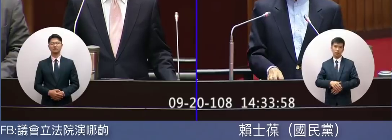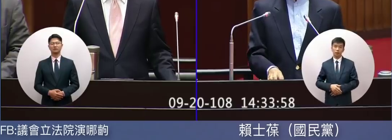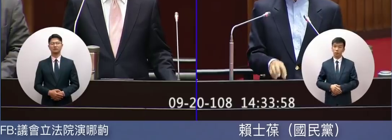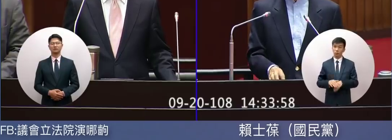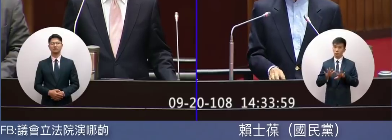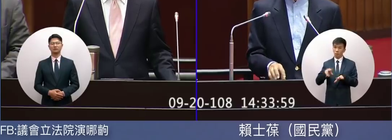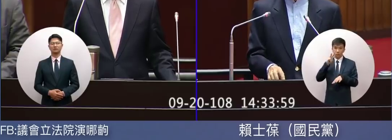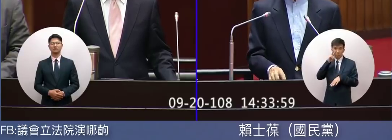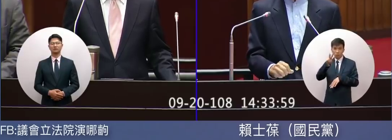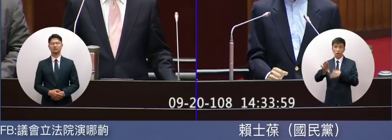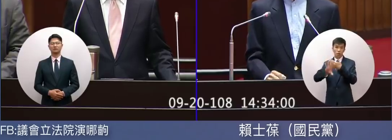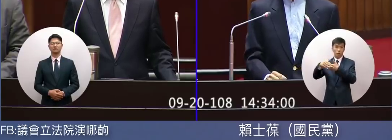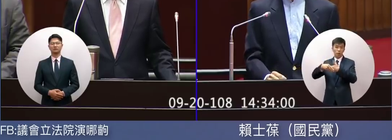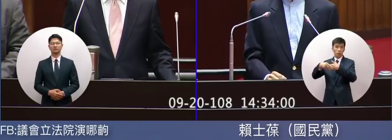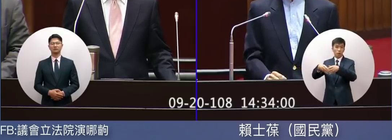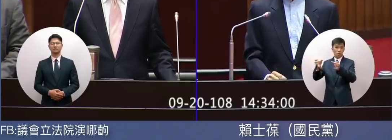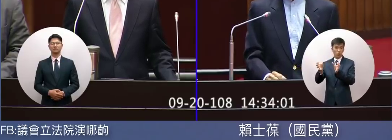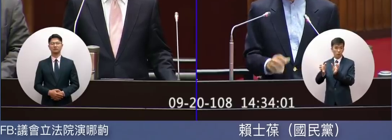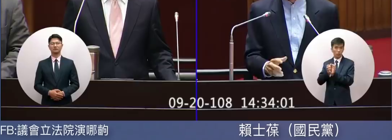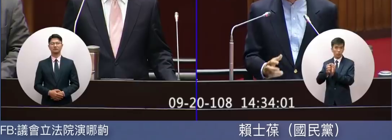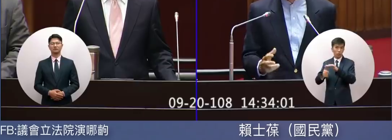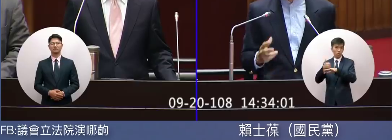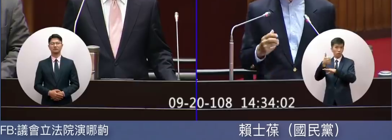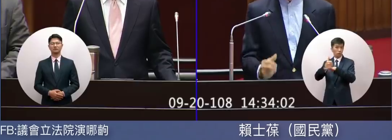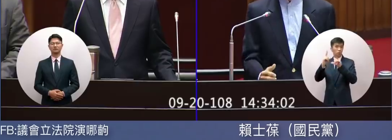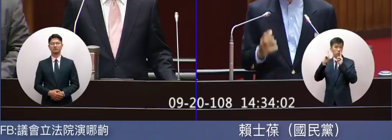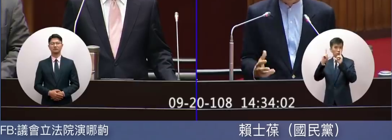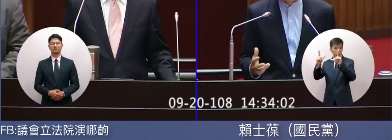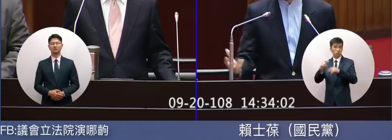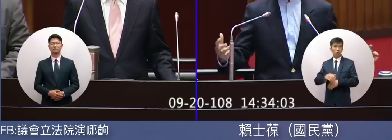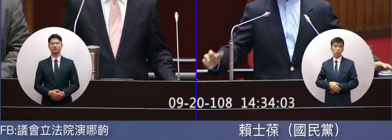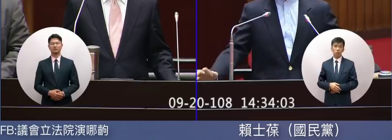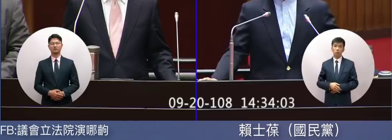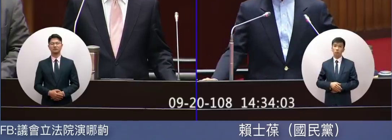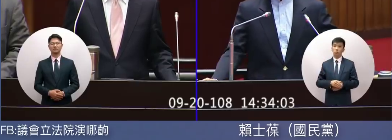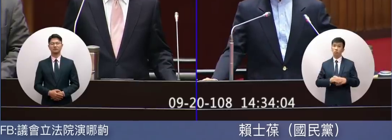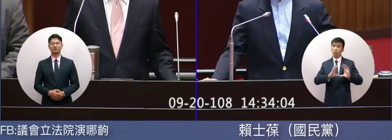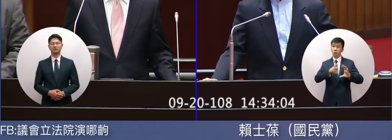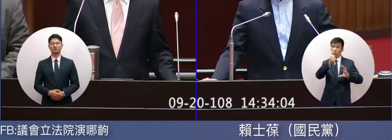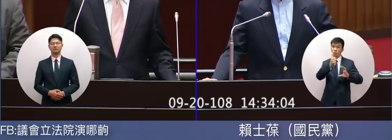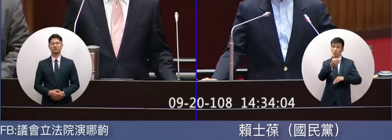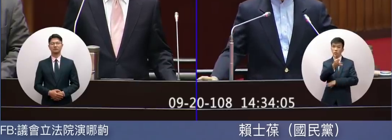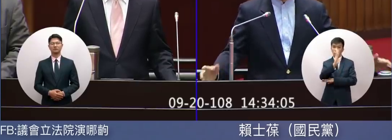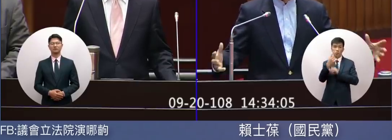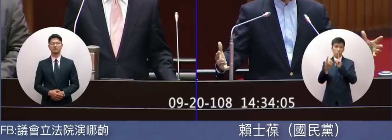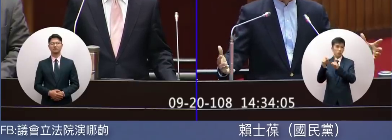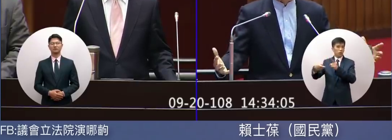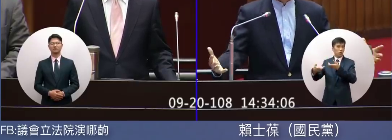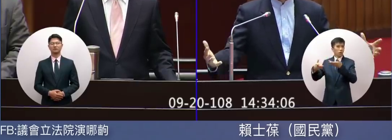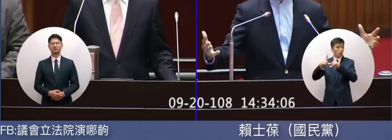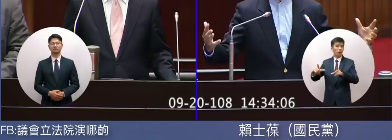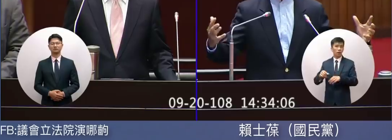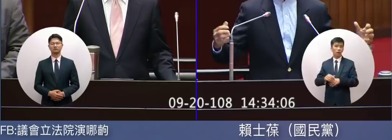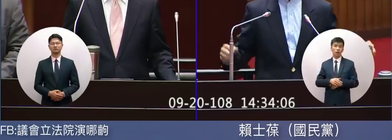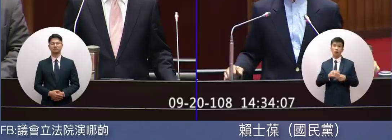外交部的部长出来讲话，总统府也开会，这么大的事情，我们的蔡总统